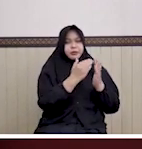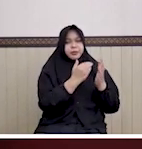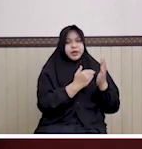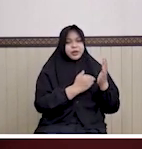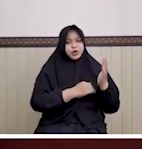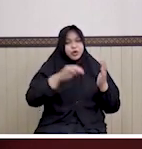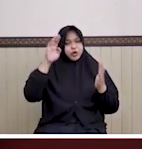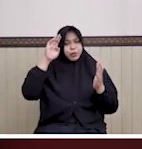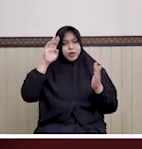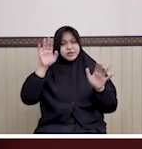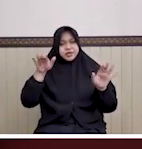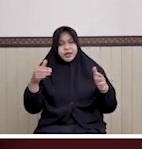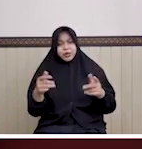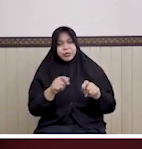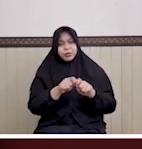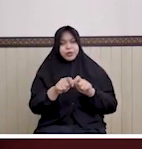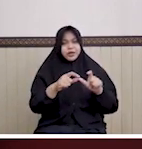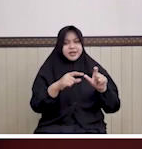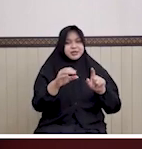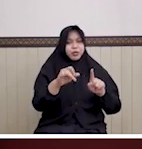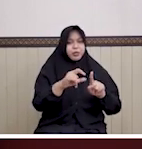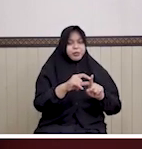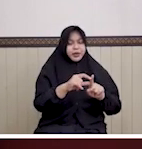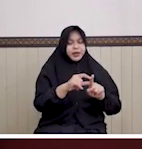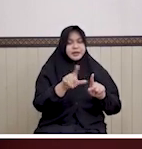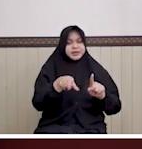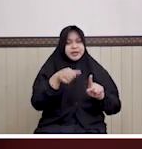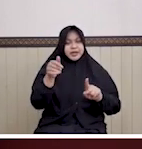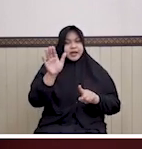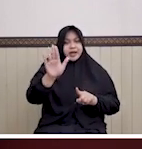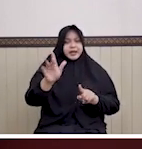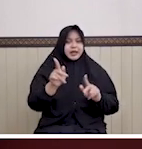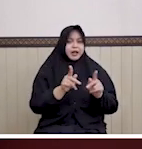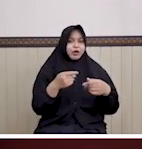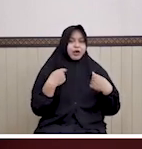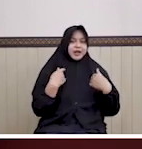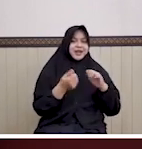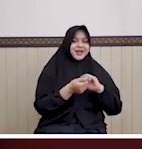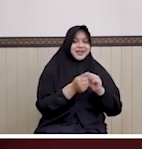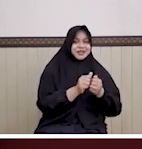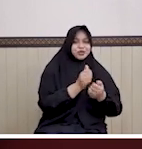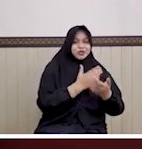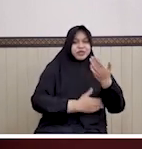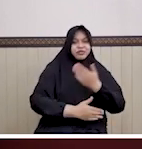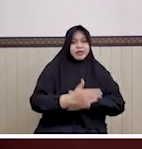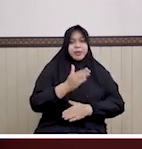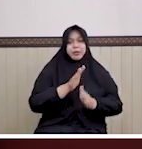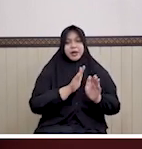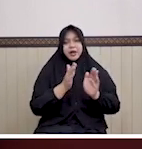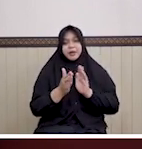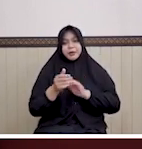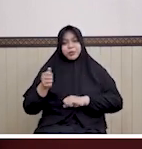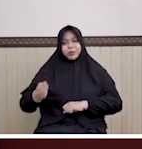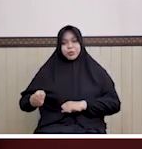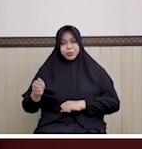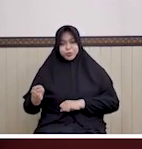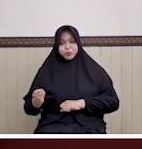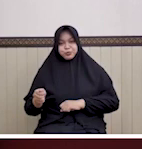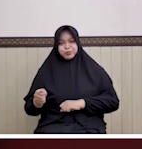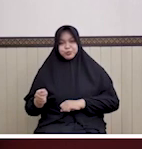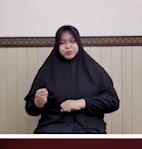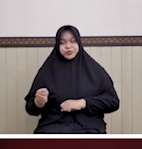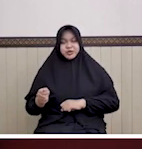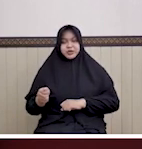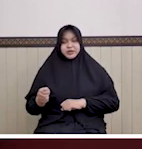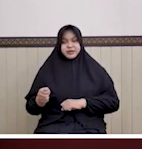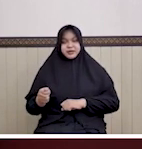polisian atau mungkin membuat es sop gitu sehingga nanti kalau ada kasus di fabel berangkat dengan hukum yang menjadi Papa DVD